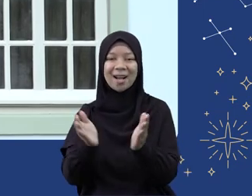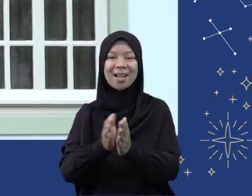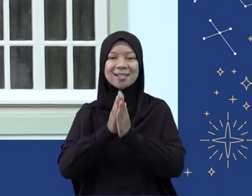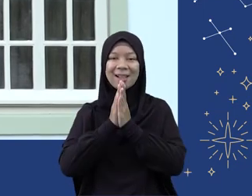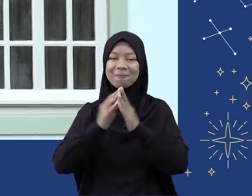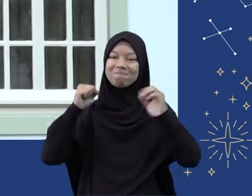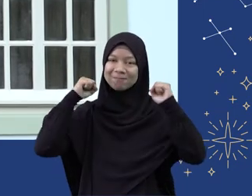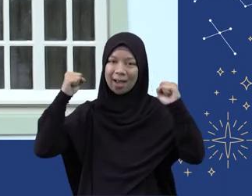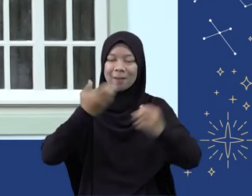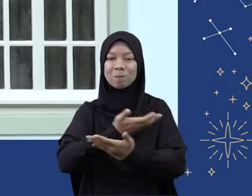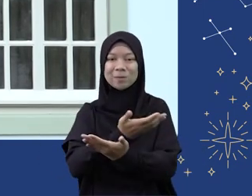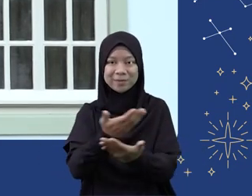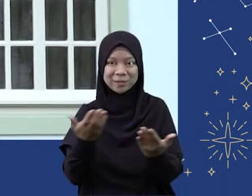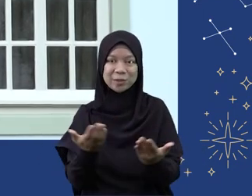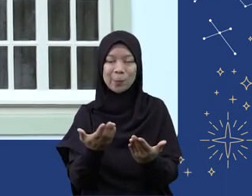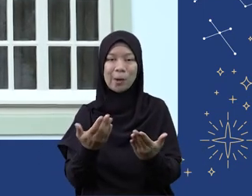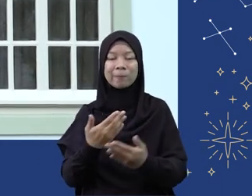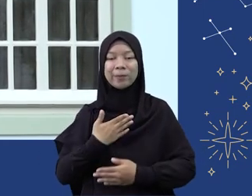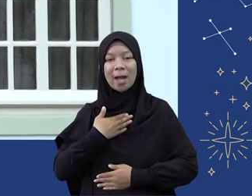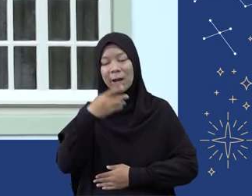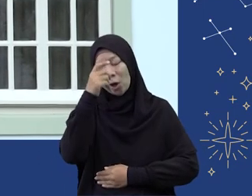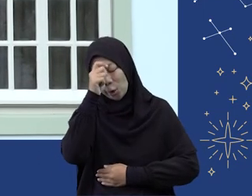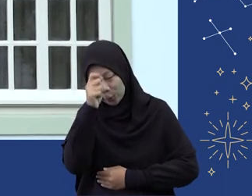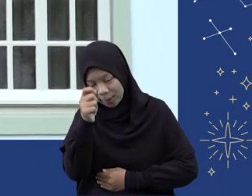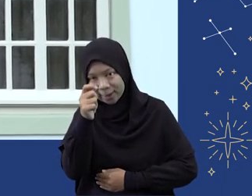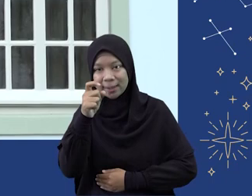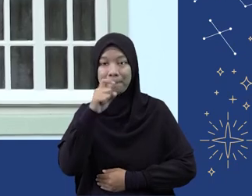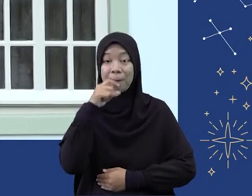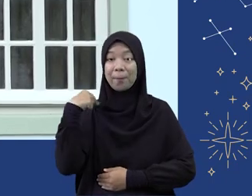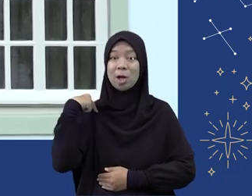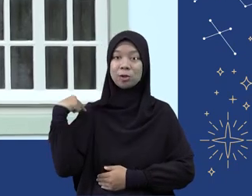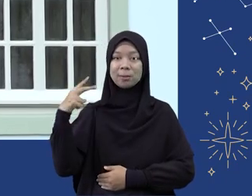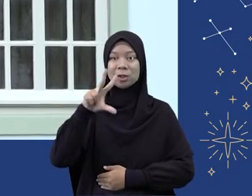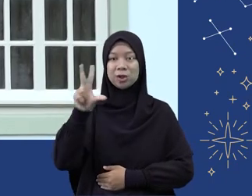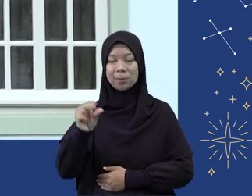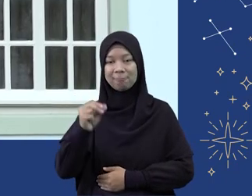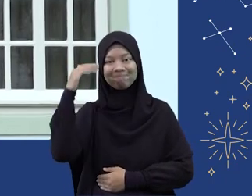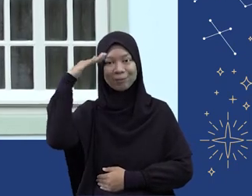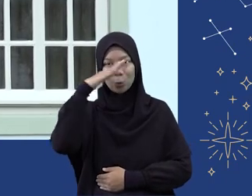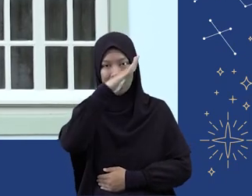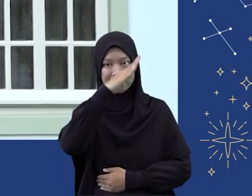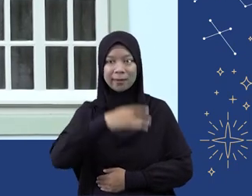kita semua yang saya hormati Bapak Gubernur Jawa Barat